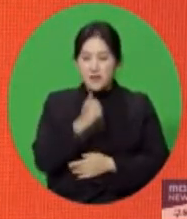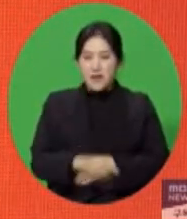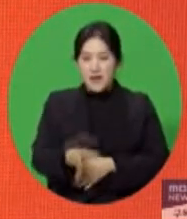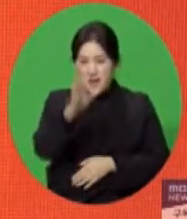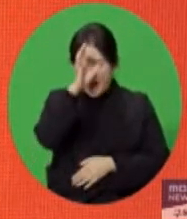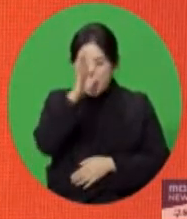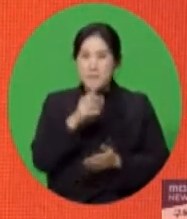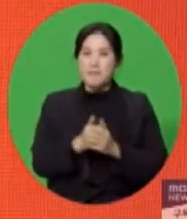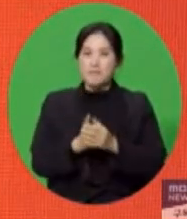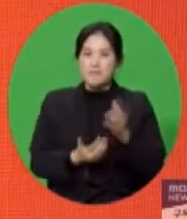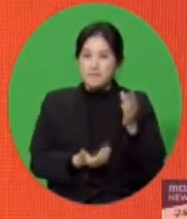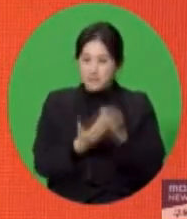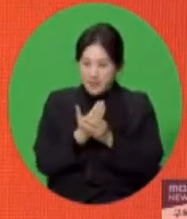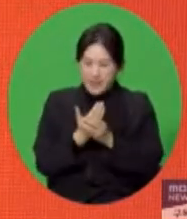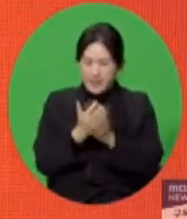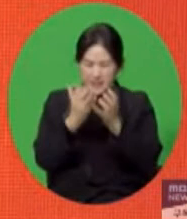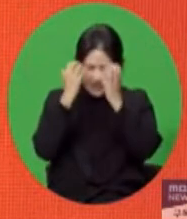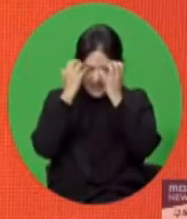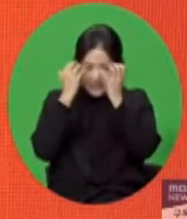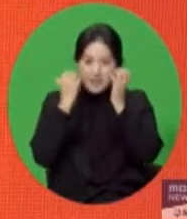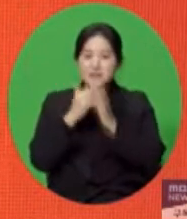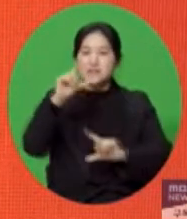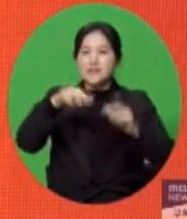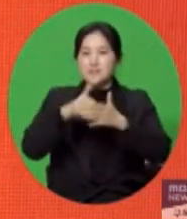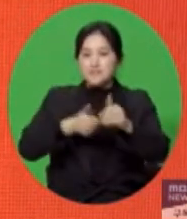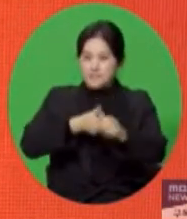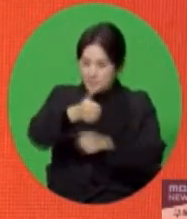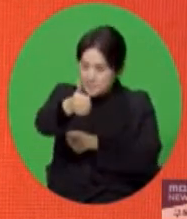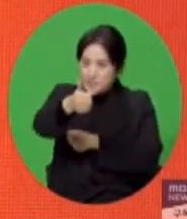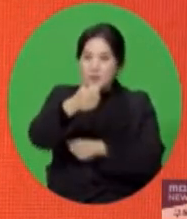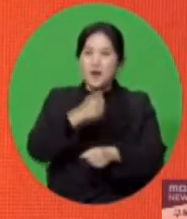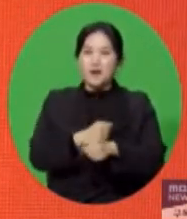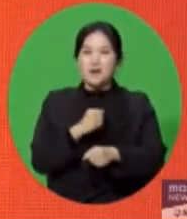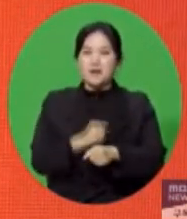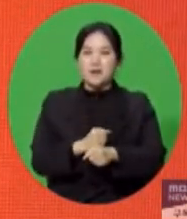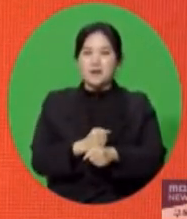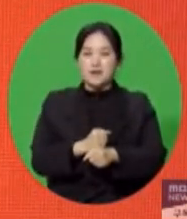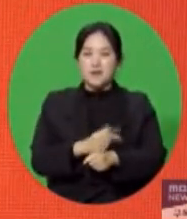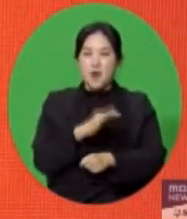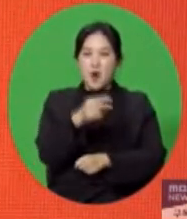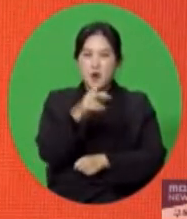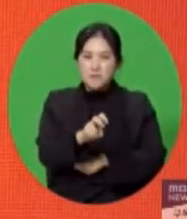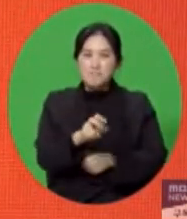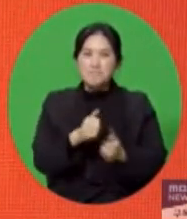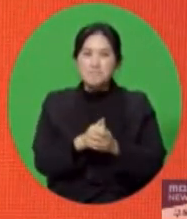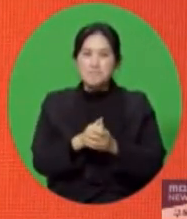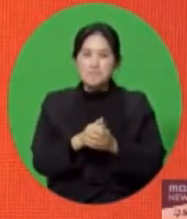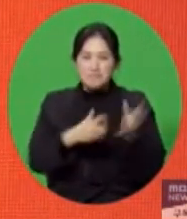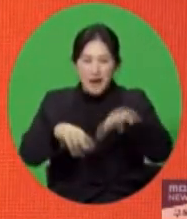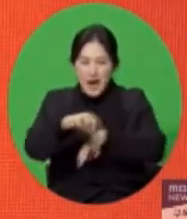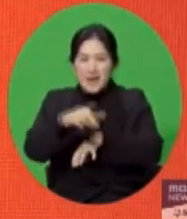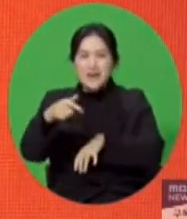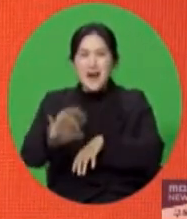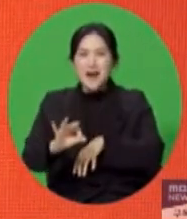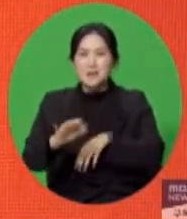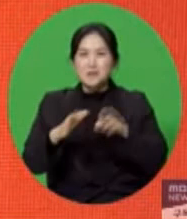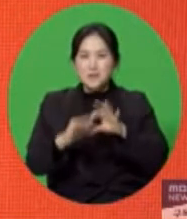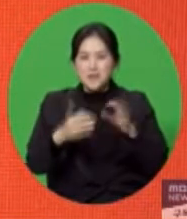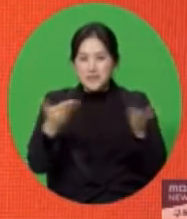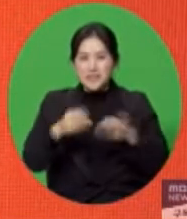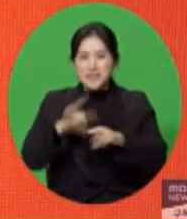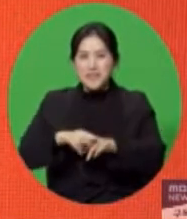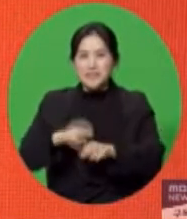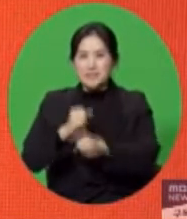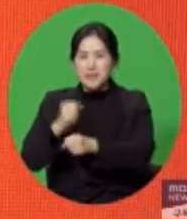IMF 그 어려운 상황도 극복을 하고 엄깡을 하면서 계속